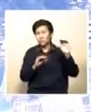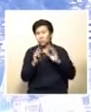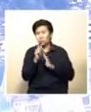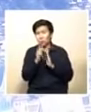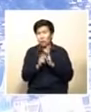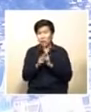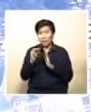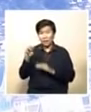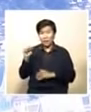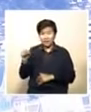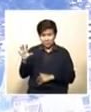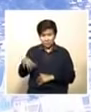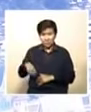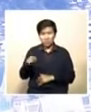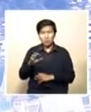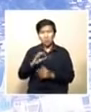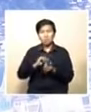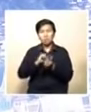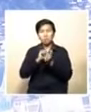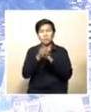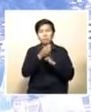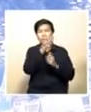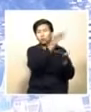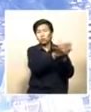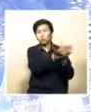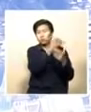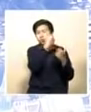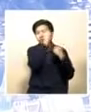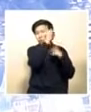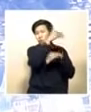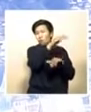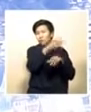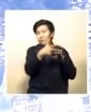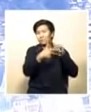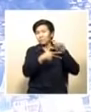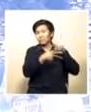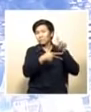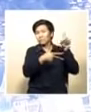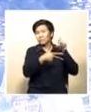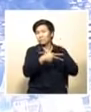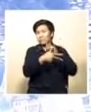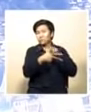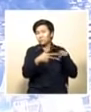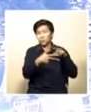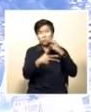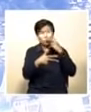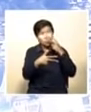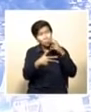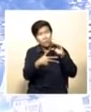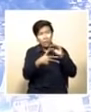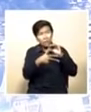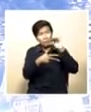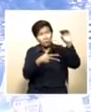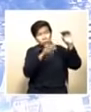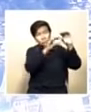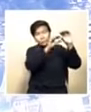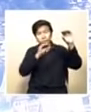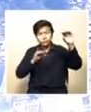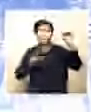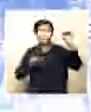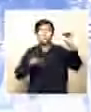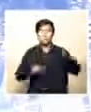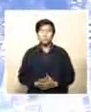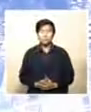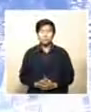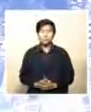หรับหน้ากากแล้วเป็นศูนย์ตั้งแต่วันที่20มีนาที่ผ่าน